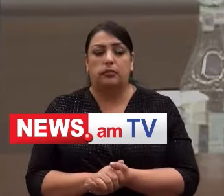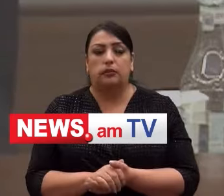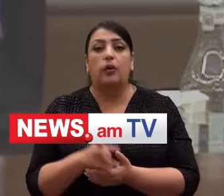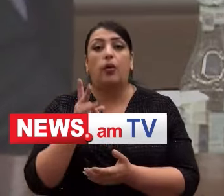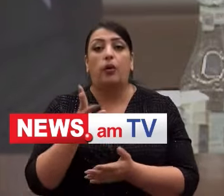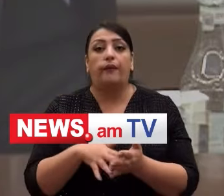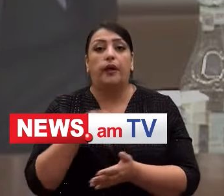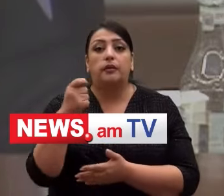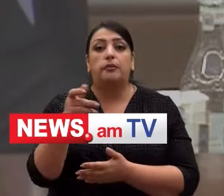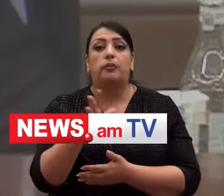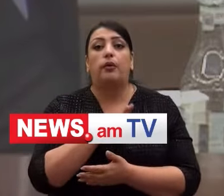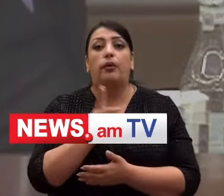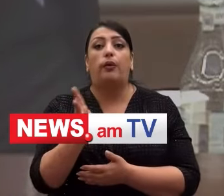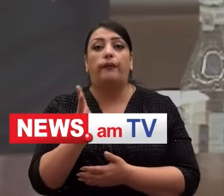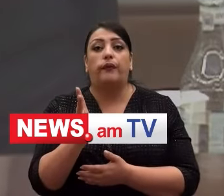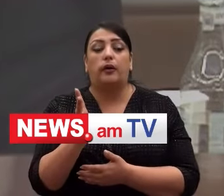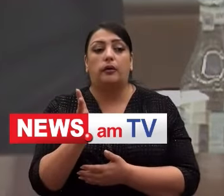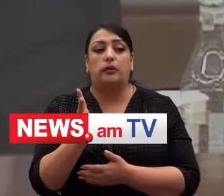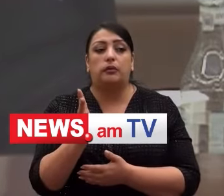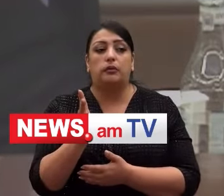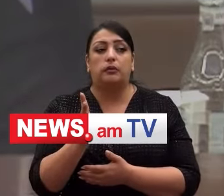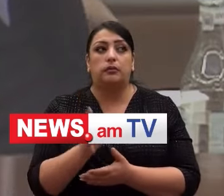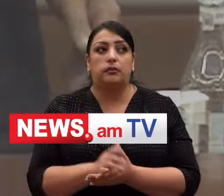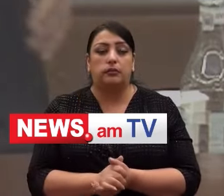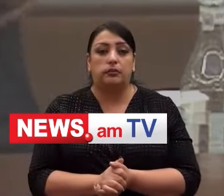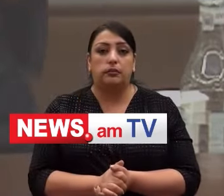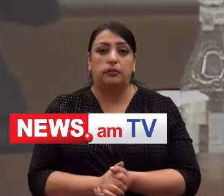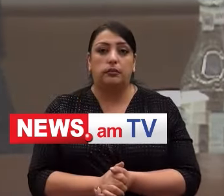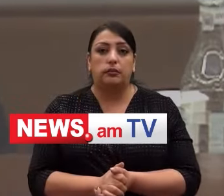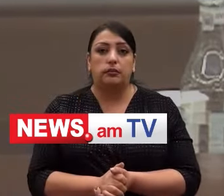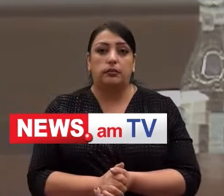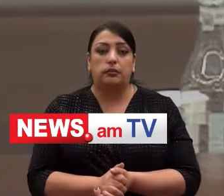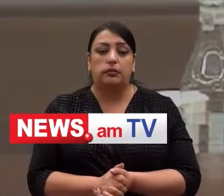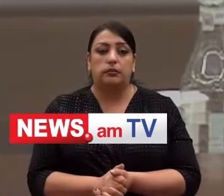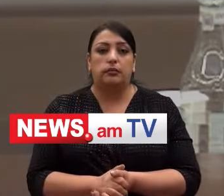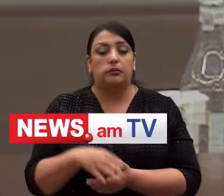Ովադիմեր, ասա։ Պարոն Ղազարյան, Ովադիմեր, ասա։